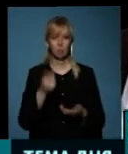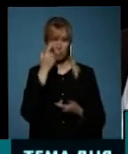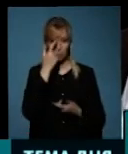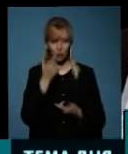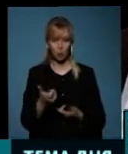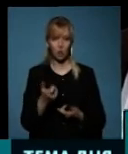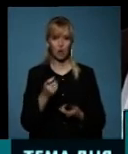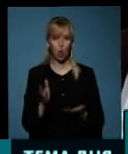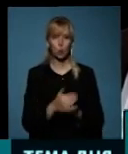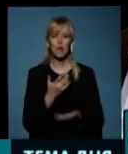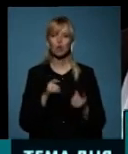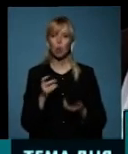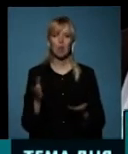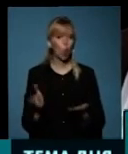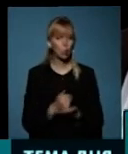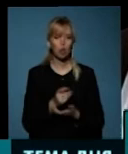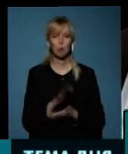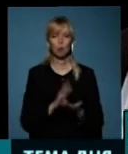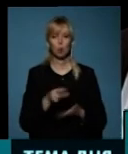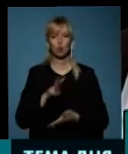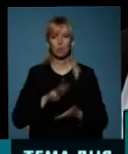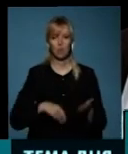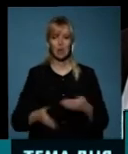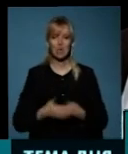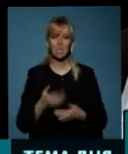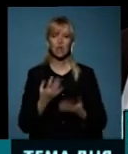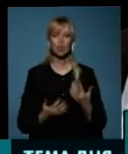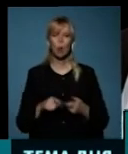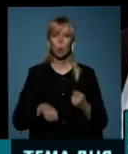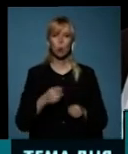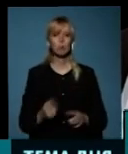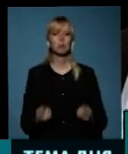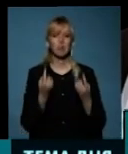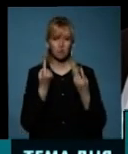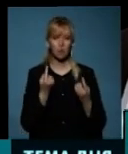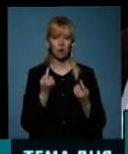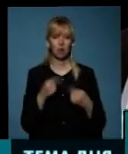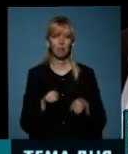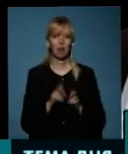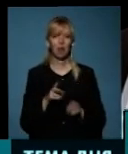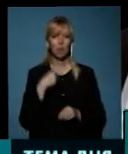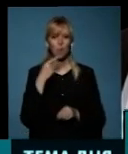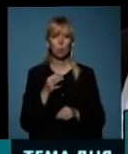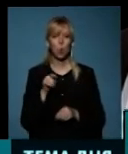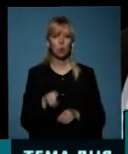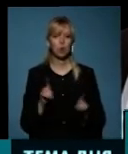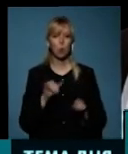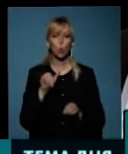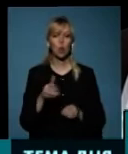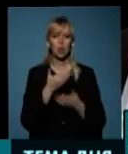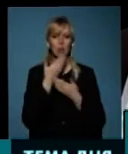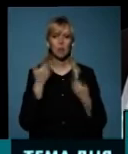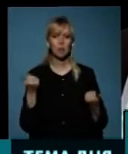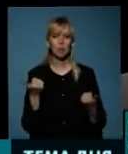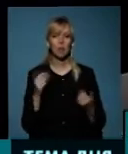усунення. Якщо він не усунув, то в подальшому буде вже штрафна санкція. Якщо порушення значне, так як ми говоримо про те, що в нього відсутні... А